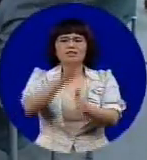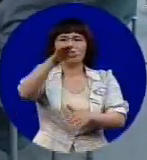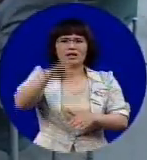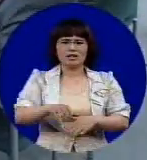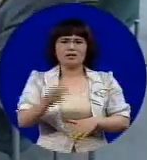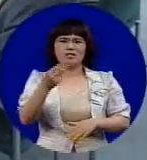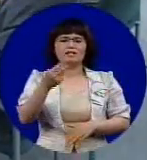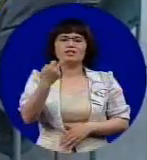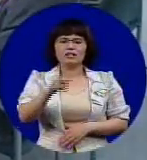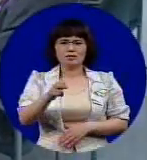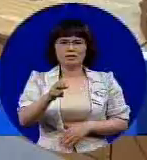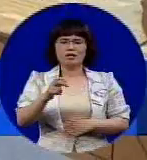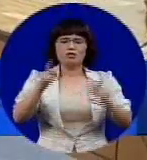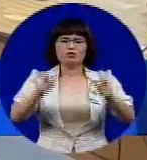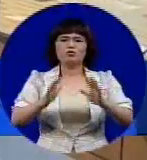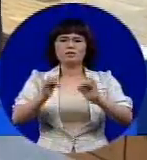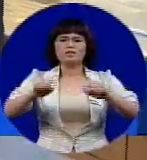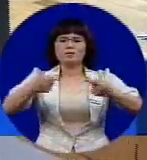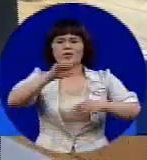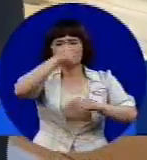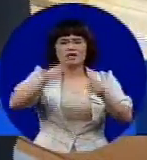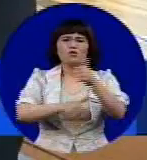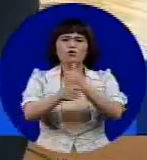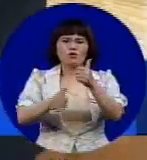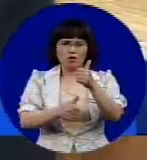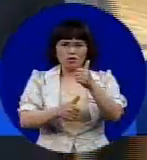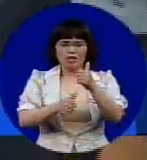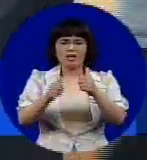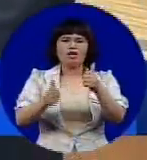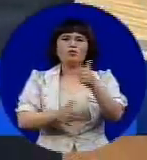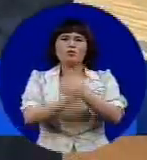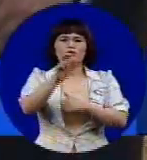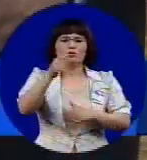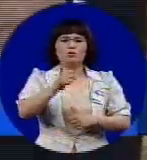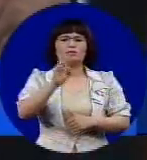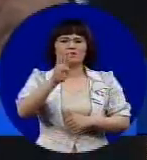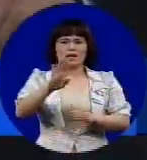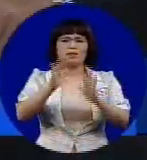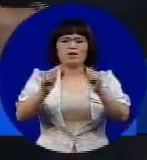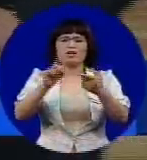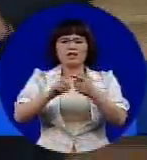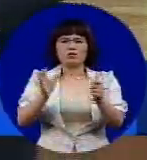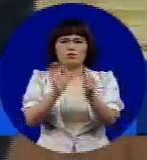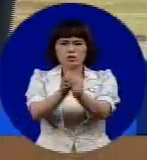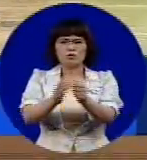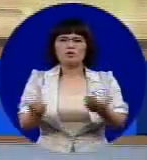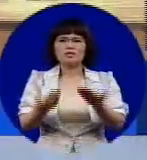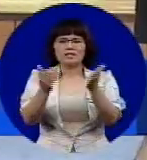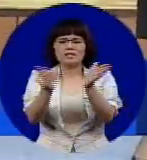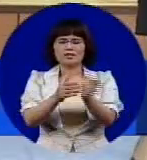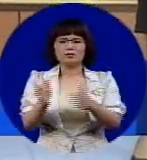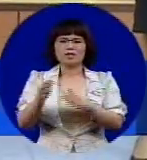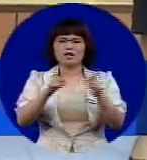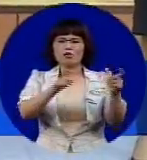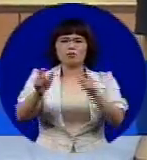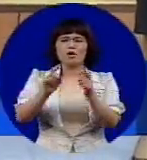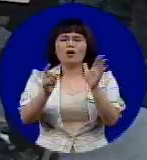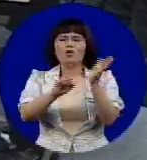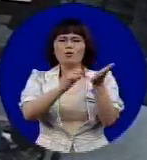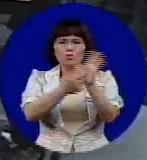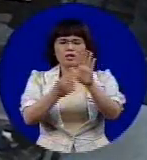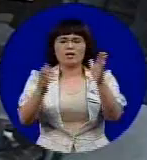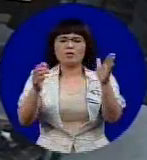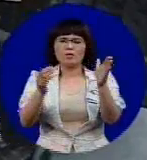시청 철축실에서 2012년 주민참여예산위원회 위원 54명에 대한 위촉식이 있었습니다. 각 구별